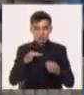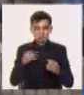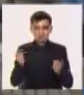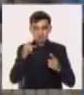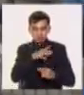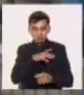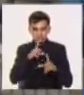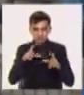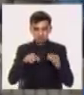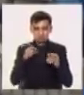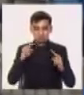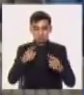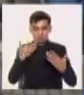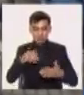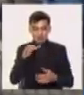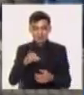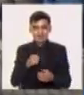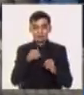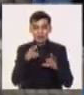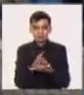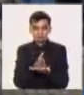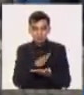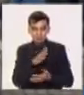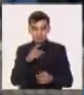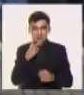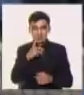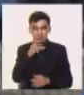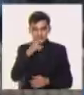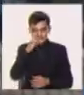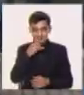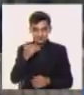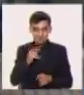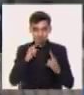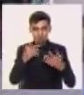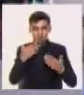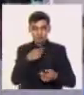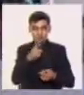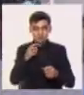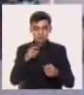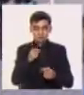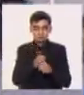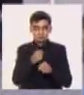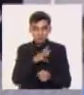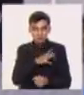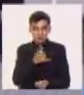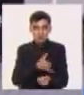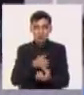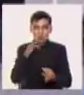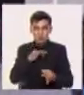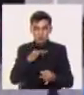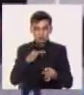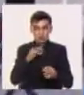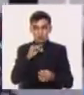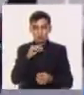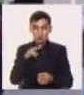безопасности страны. Спецоперацию по задержанию 2 казахстанцев, которые организовали изготовление наркотиков, провели в конце июля. В